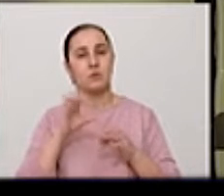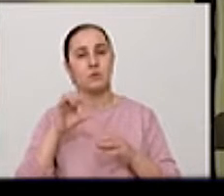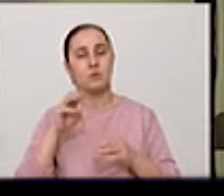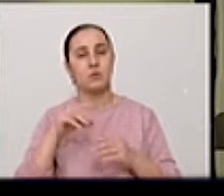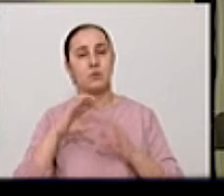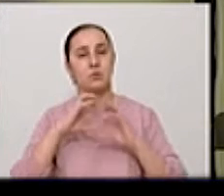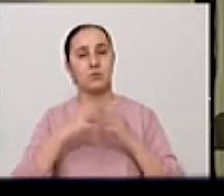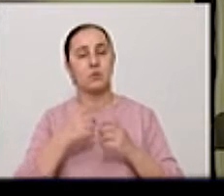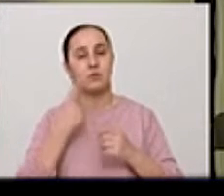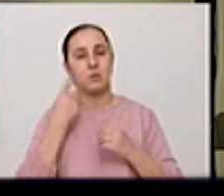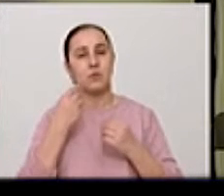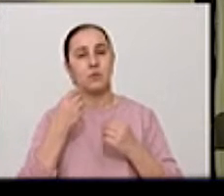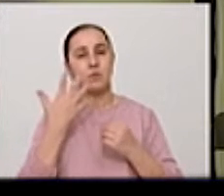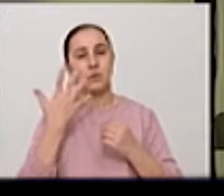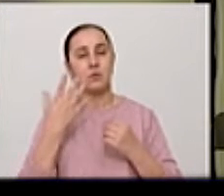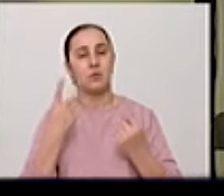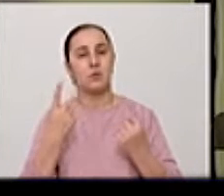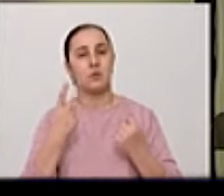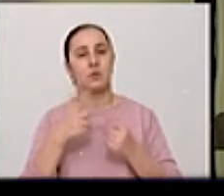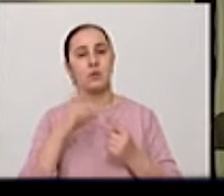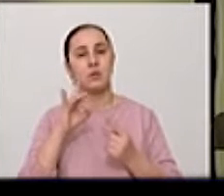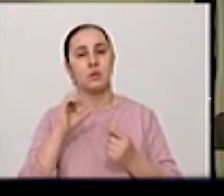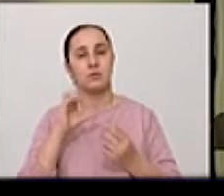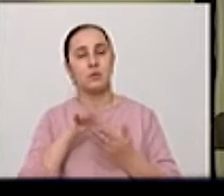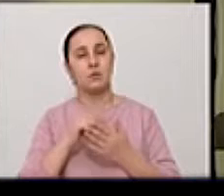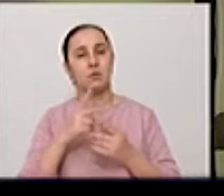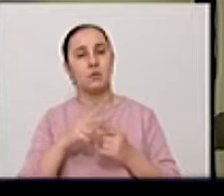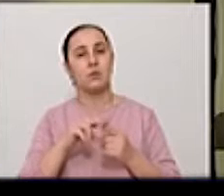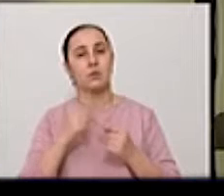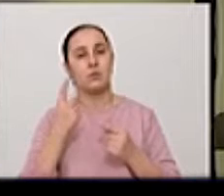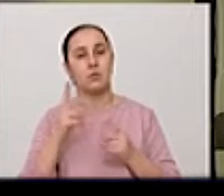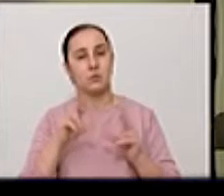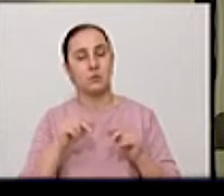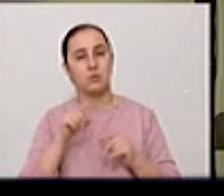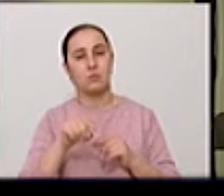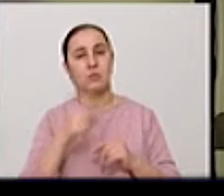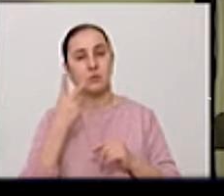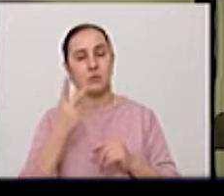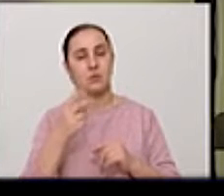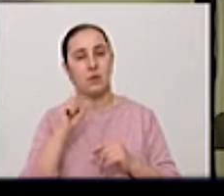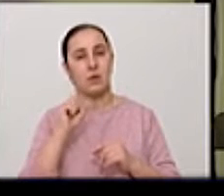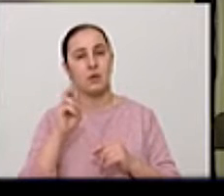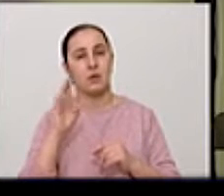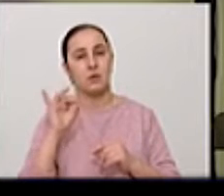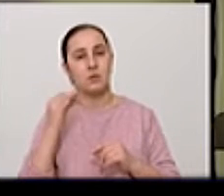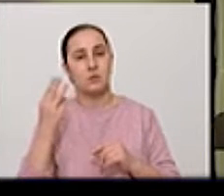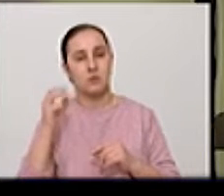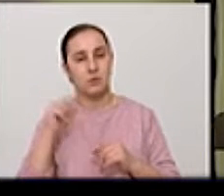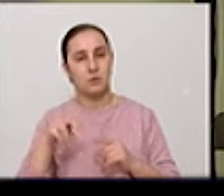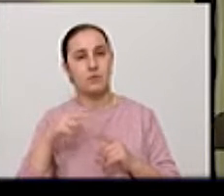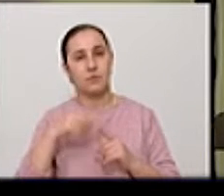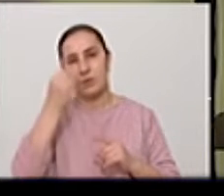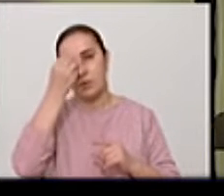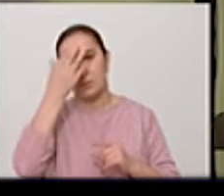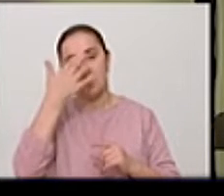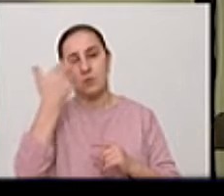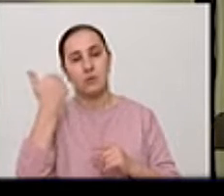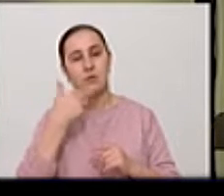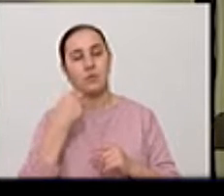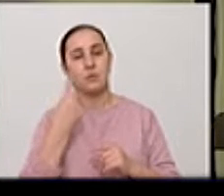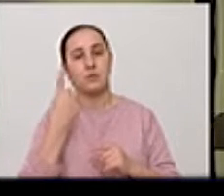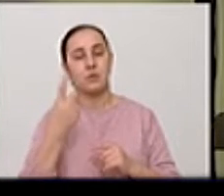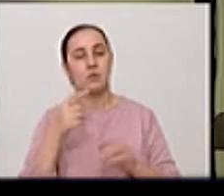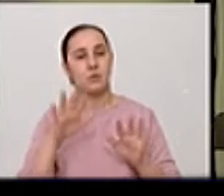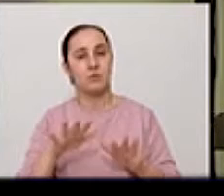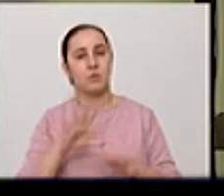dunyodagi 5 ta eng yirik rasadxonalardan biri hisoblanadi. Ulardan 2 tasi AQShda, Yaponiya va Italiyada esa